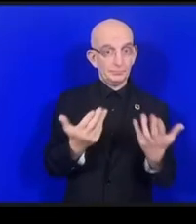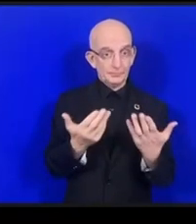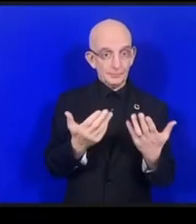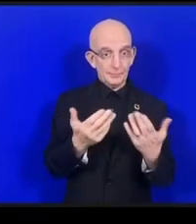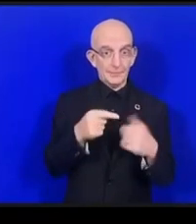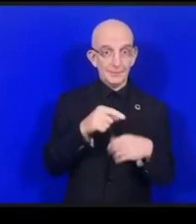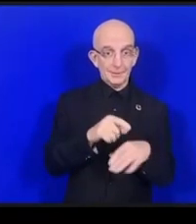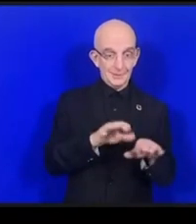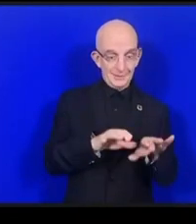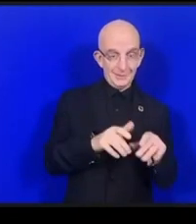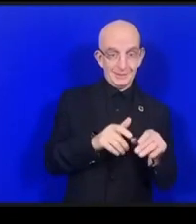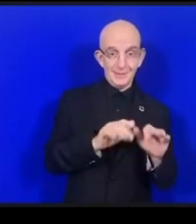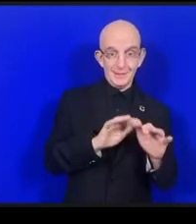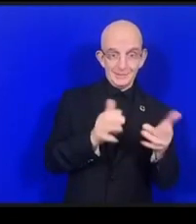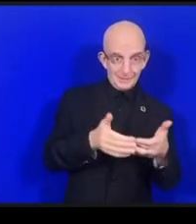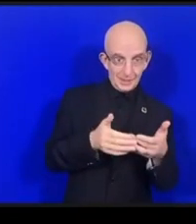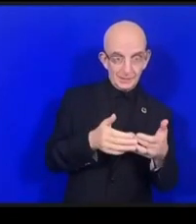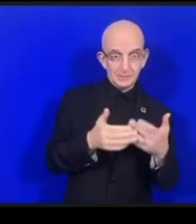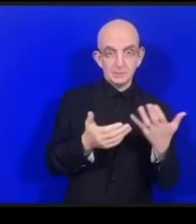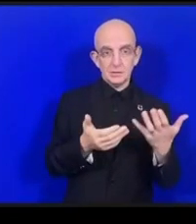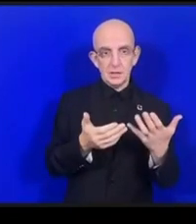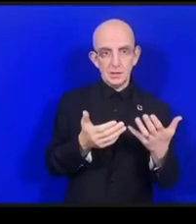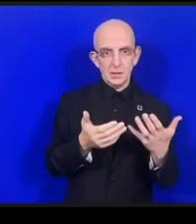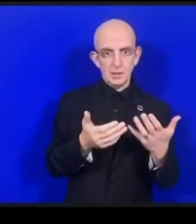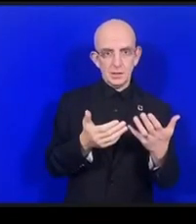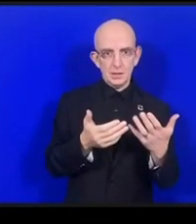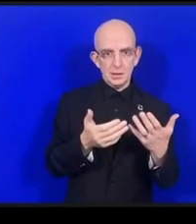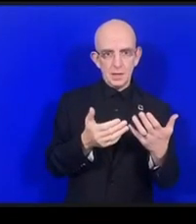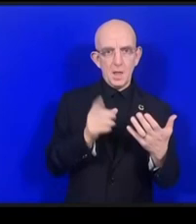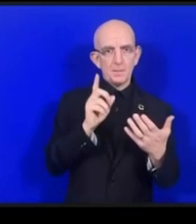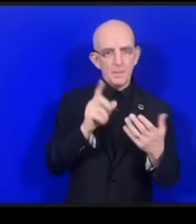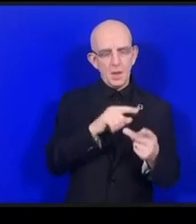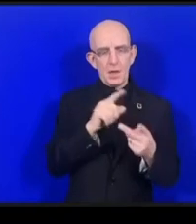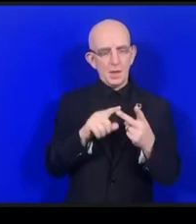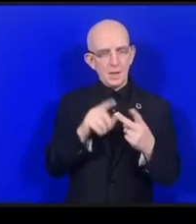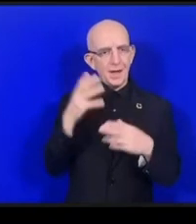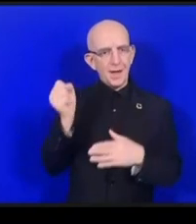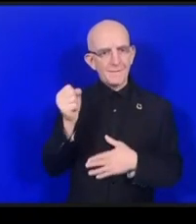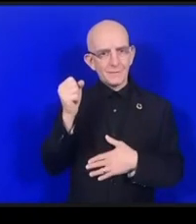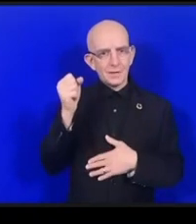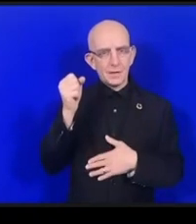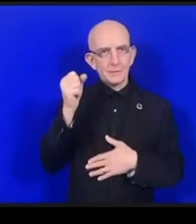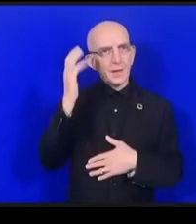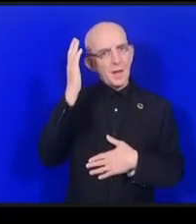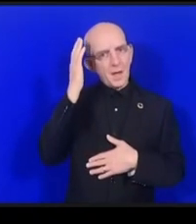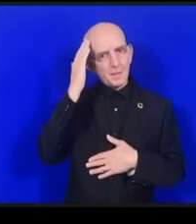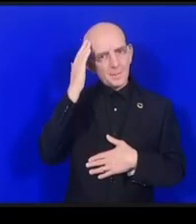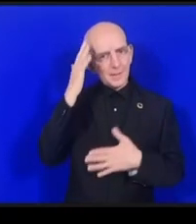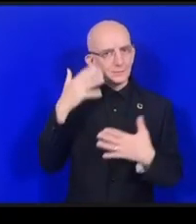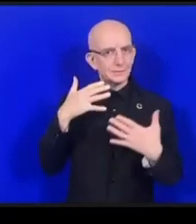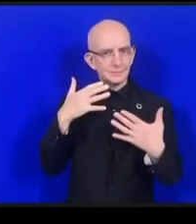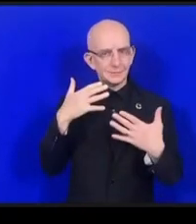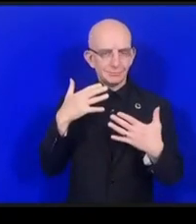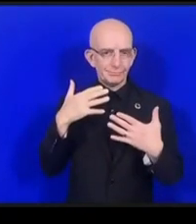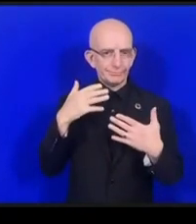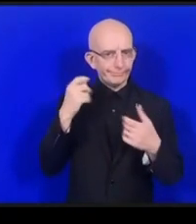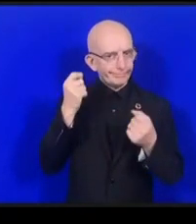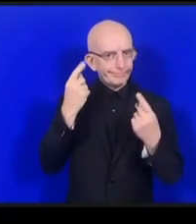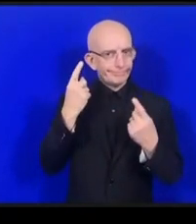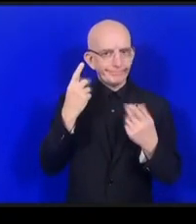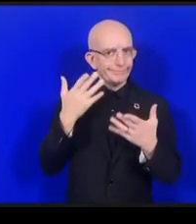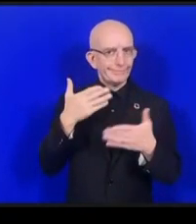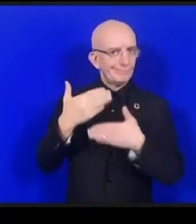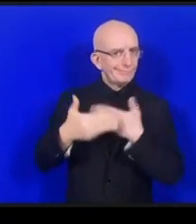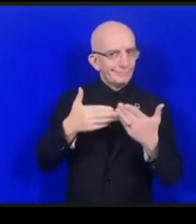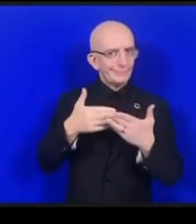Японии это люди у которых есть разные виды инвалидности это может быть